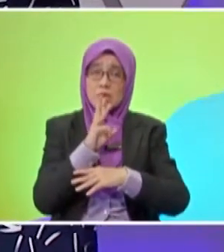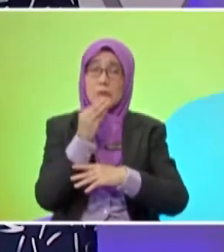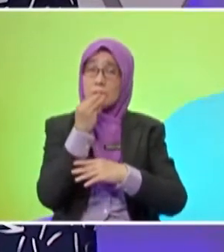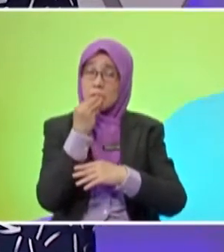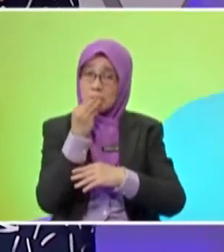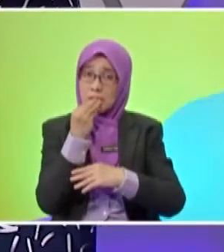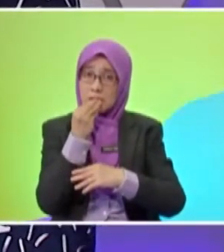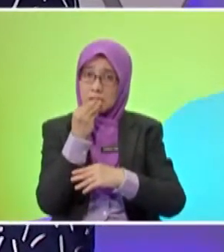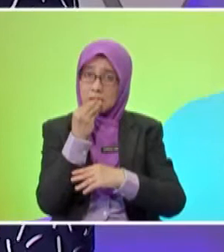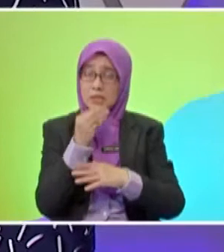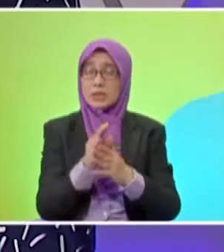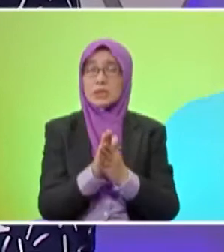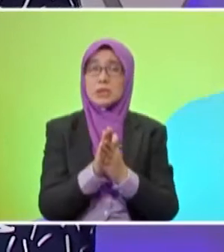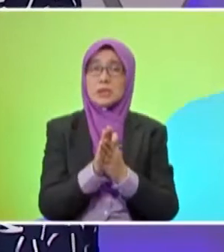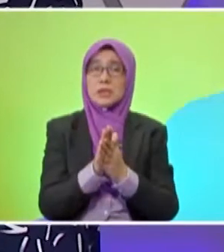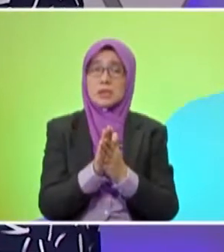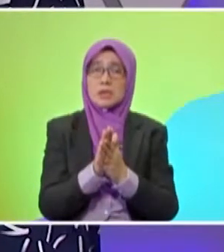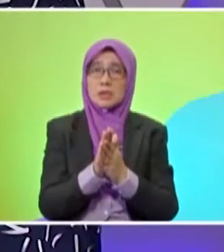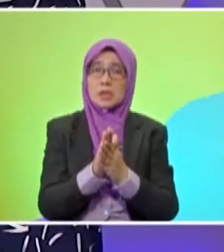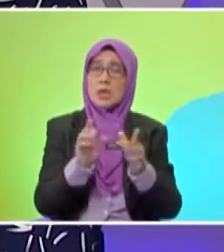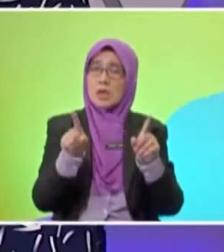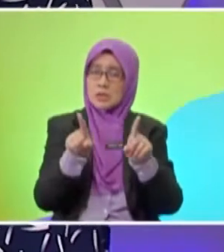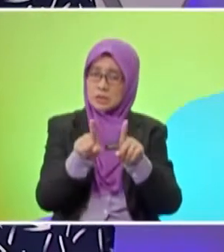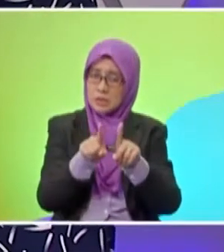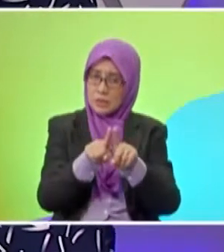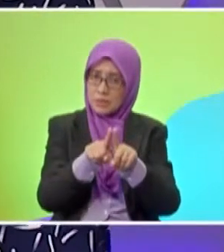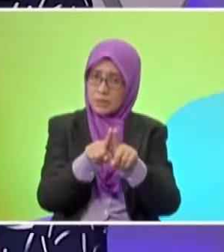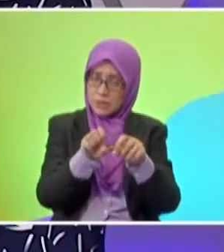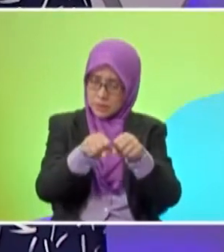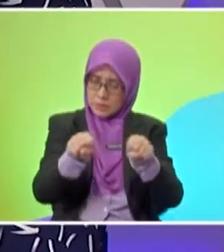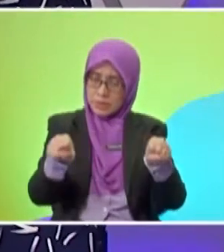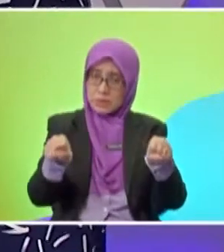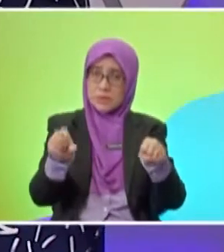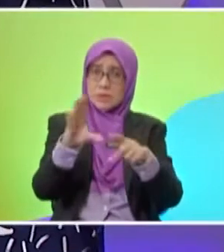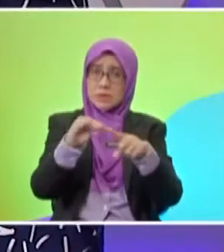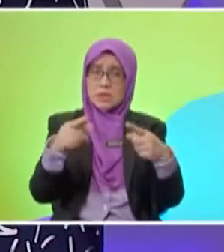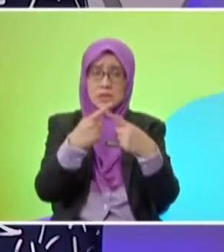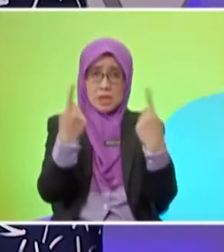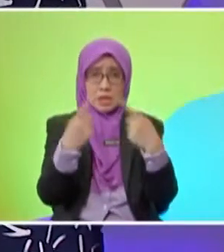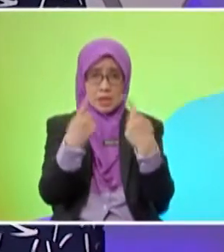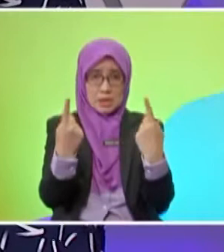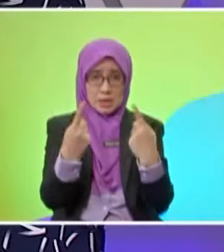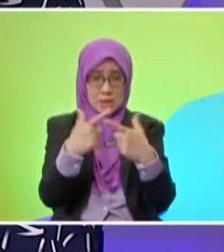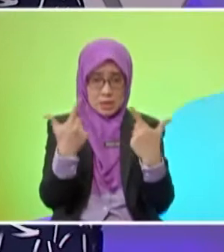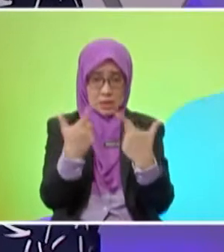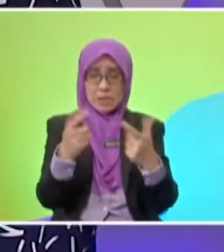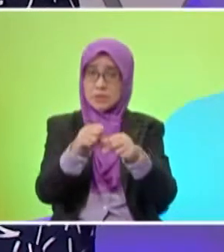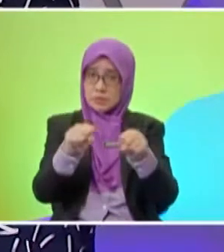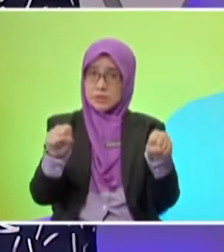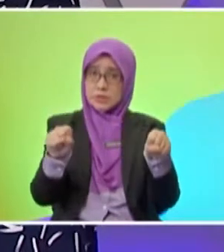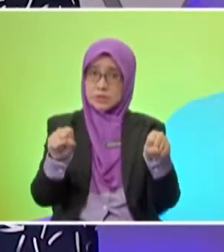sama spesies atau tidak Oke itulah mengapa Haiwan bersaiz oke the